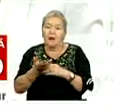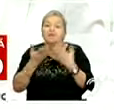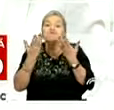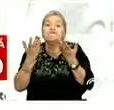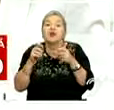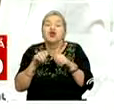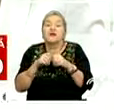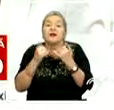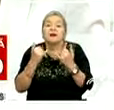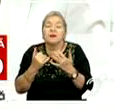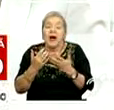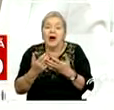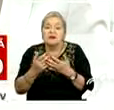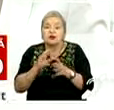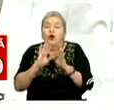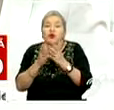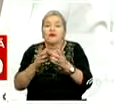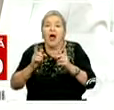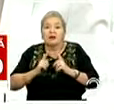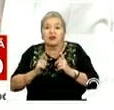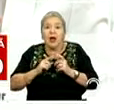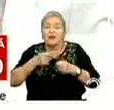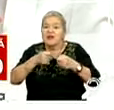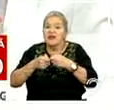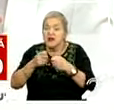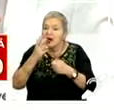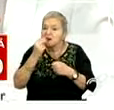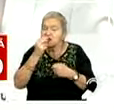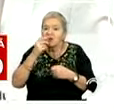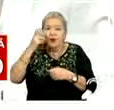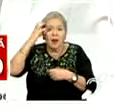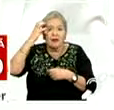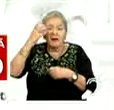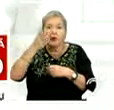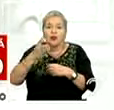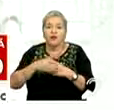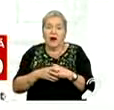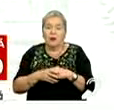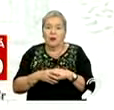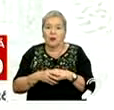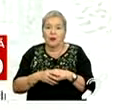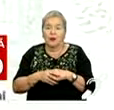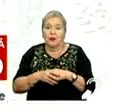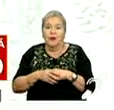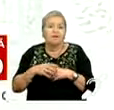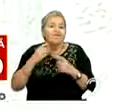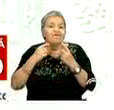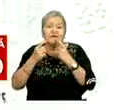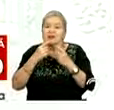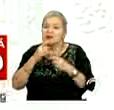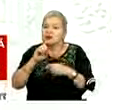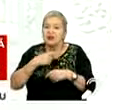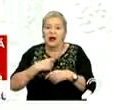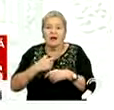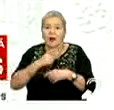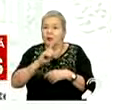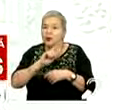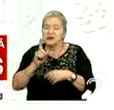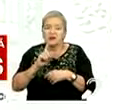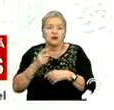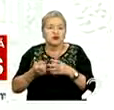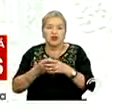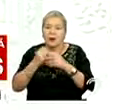lumea se așteaptă ca discuțiile să fie reluate. Sunt șanse ca aceste discuții să nu fie reluate astăzi. Asta pentru